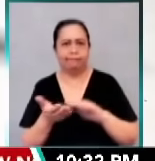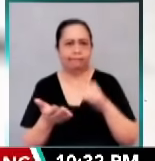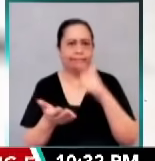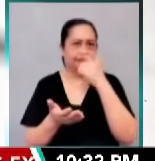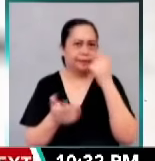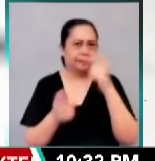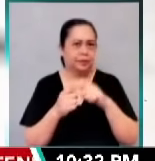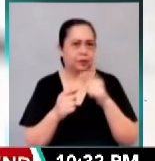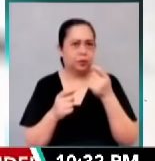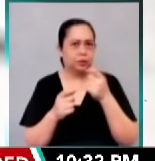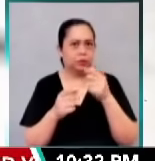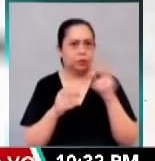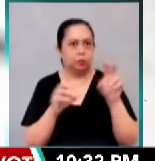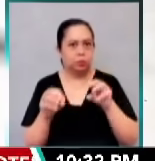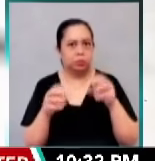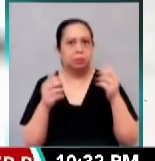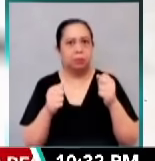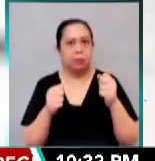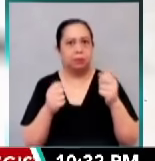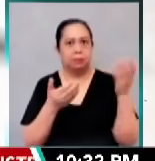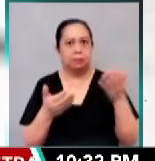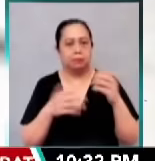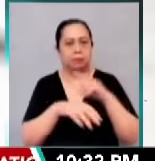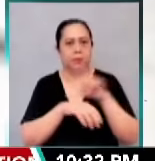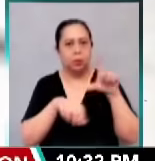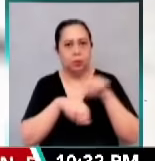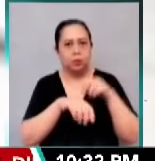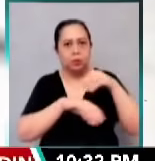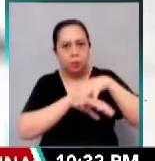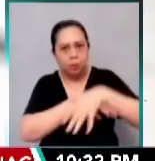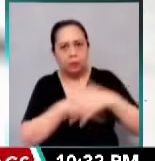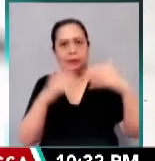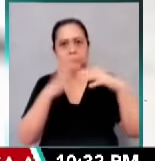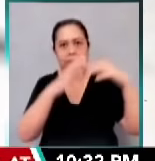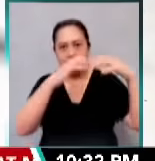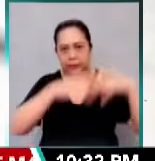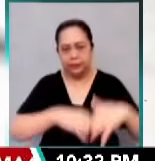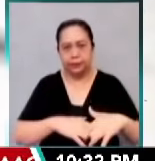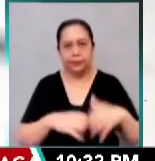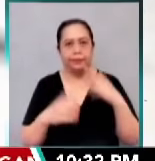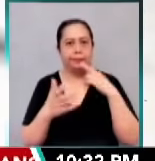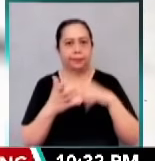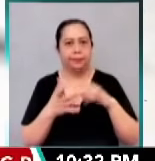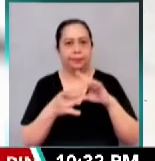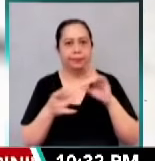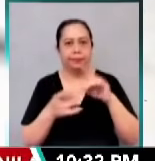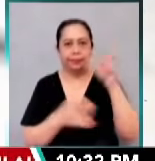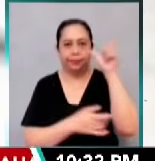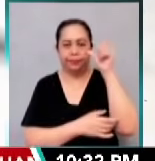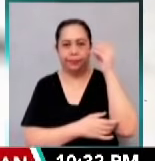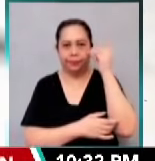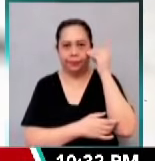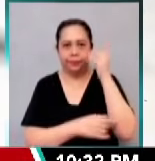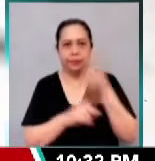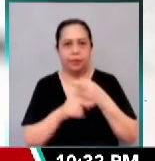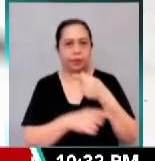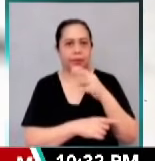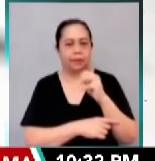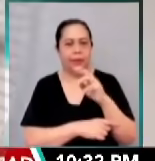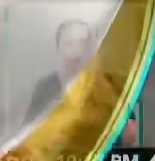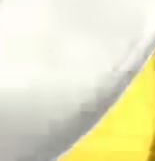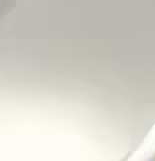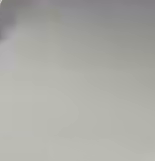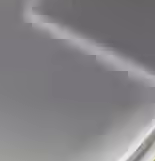lang posibleng magdulot ng panibagong pagguho. May report si Luan May Rondina ng GMA Regional TV